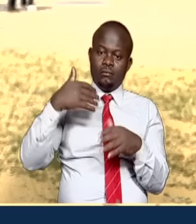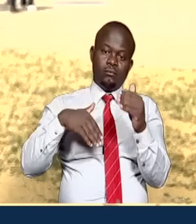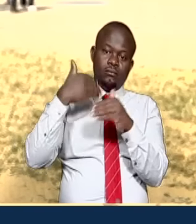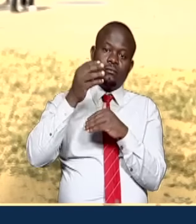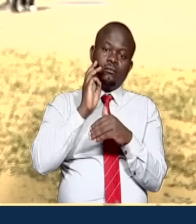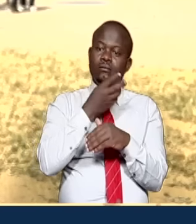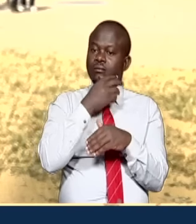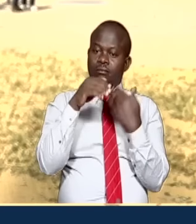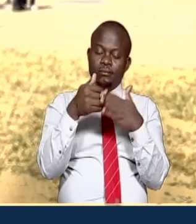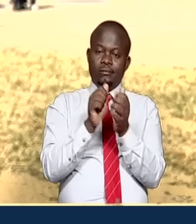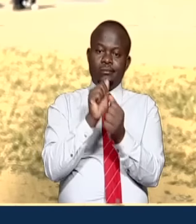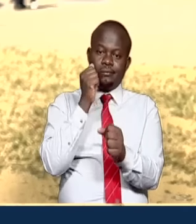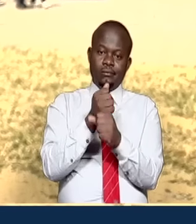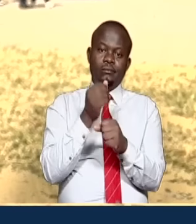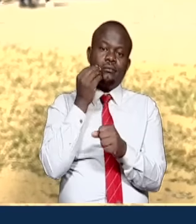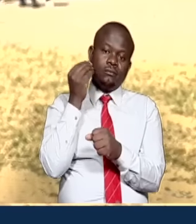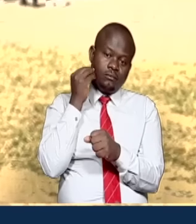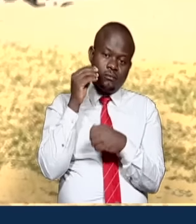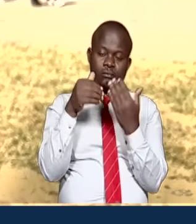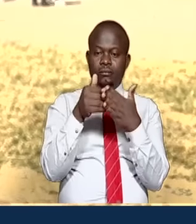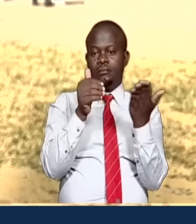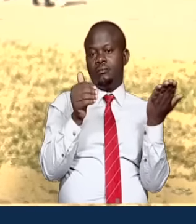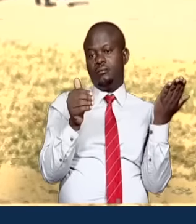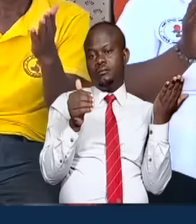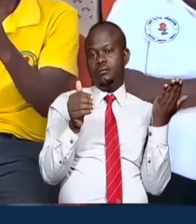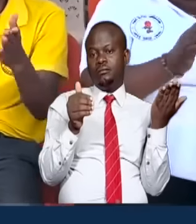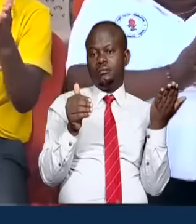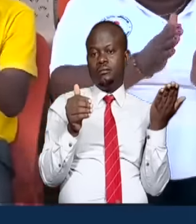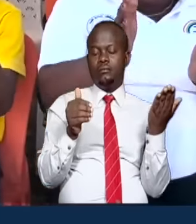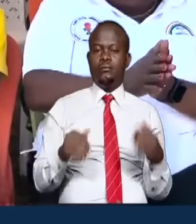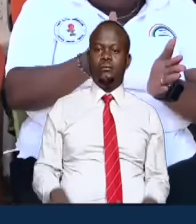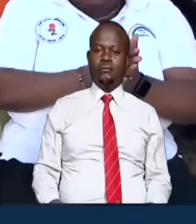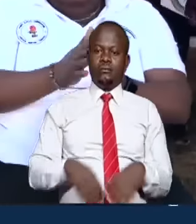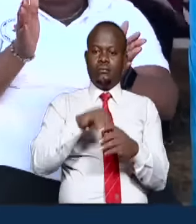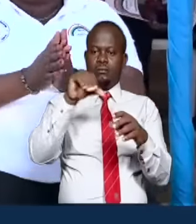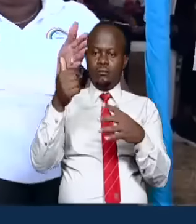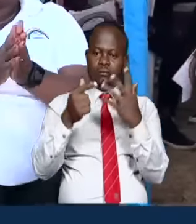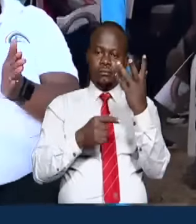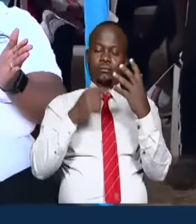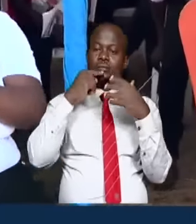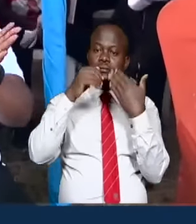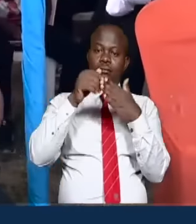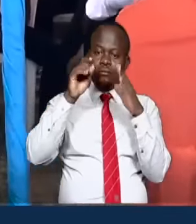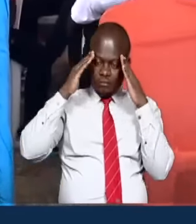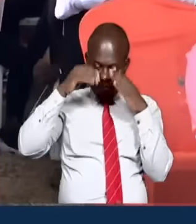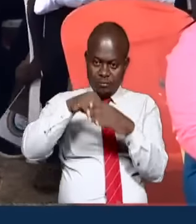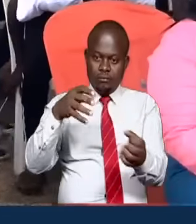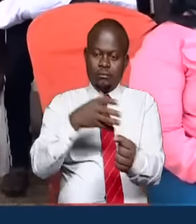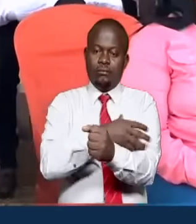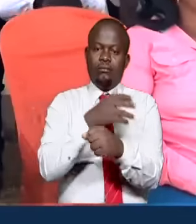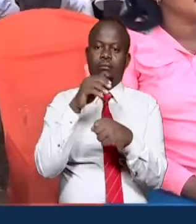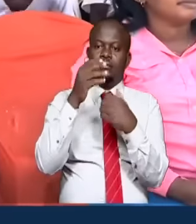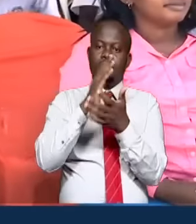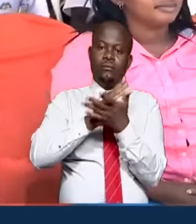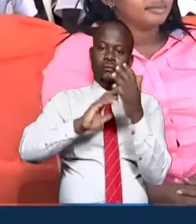mazi akaba yakora haba mu rugo, haba se no kuhira amatungo. Mu bindi iri shyaka ryavuze ko bikwiye gushyirwamo imbaraga harimo ko uduce